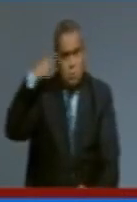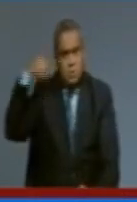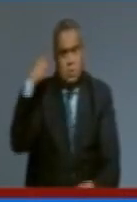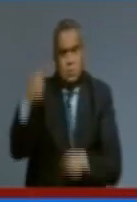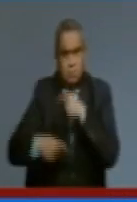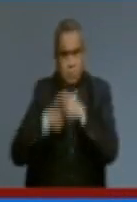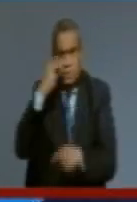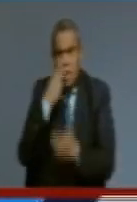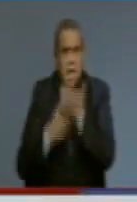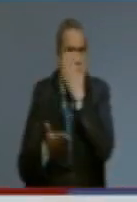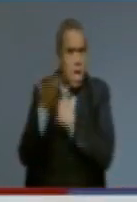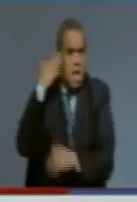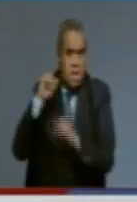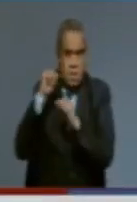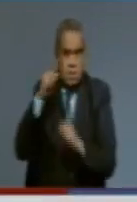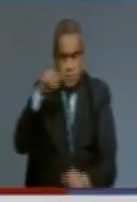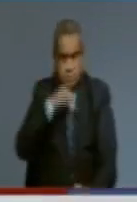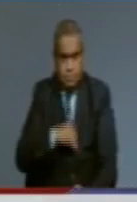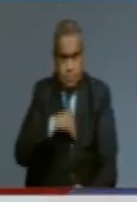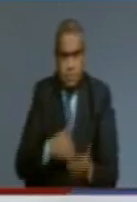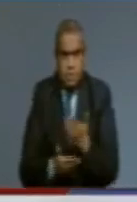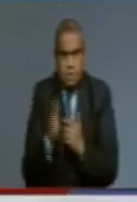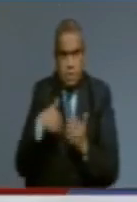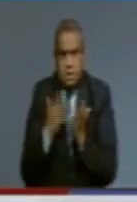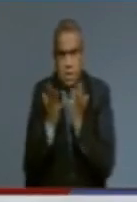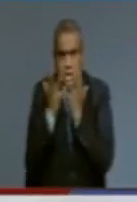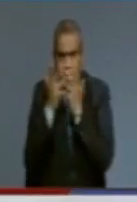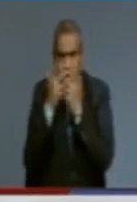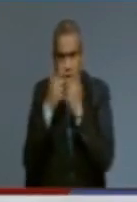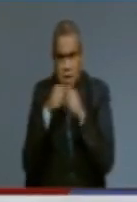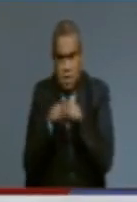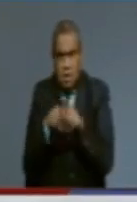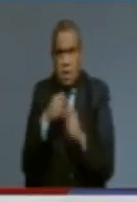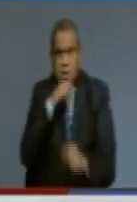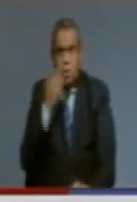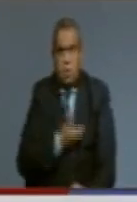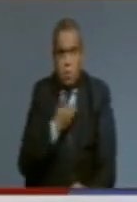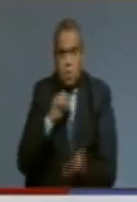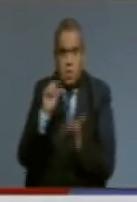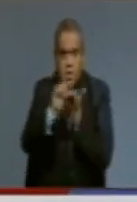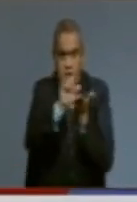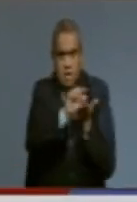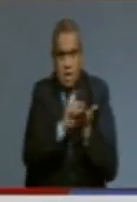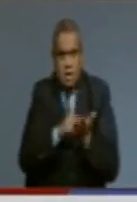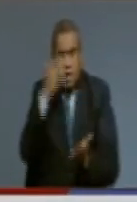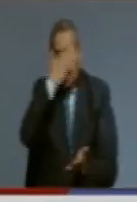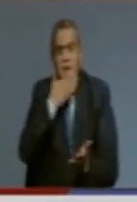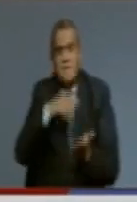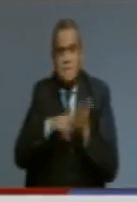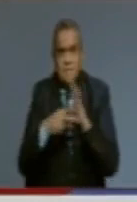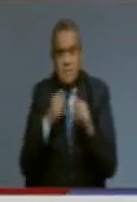الماضي. أتمنى أن تطوير العلاقات الطيبة بين روسيا والبلدان الإفريقية سوف